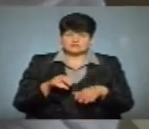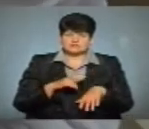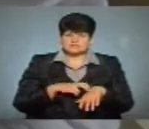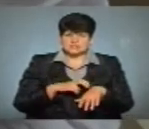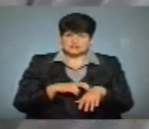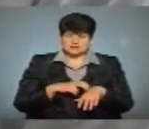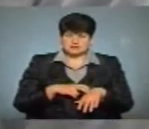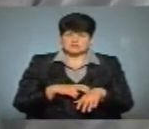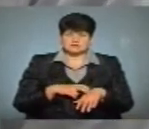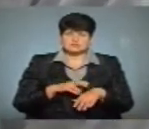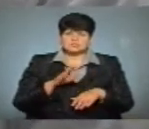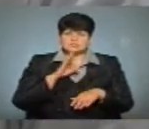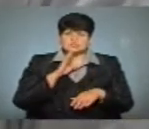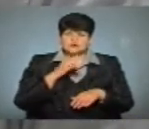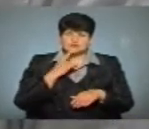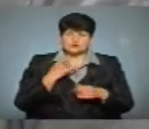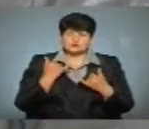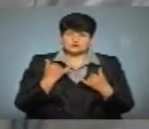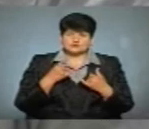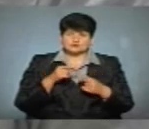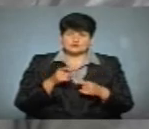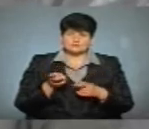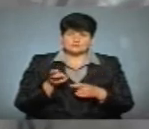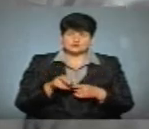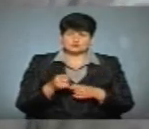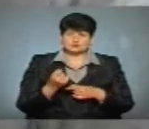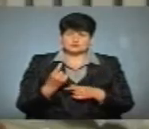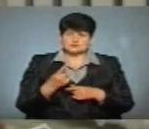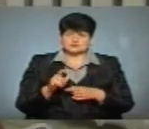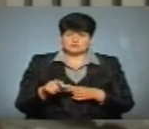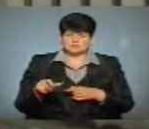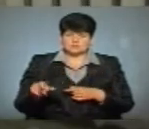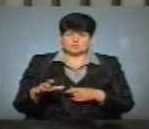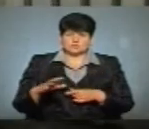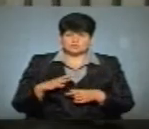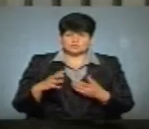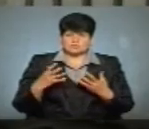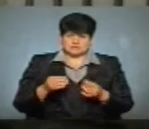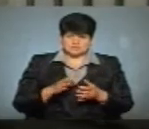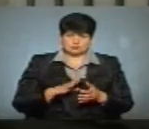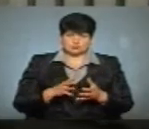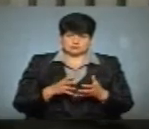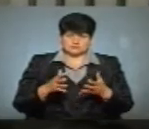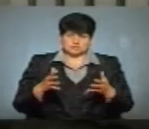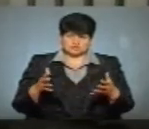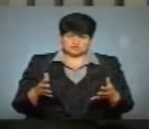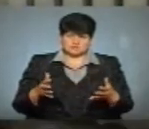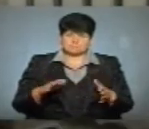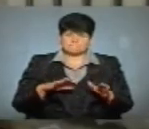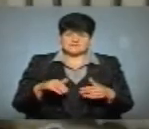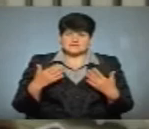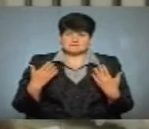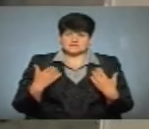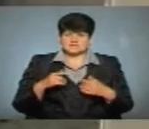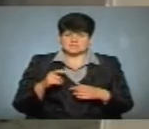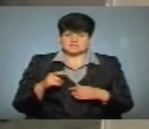Марія Яхніцька. Жінка каже, сьогодні до неї звернулося 11 людей. Бували дні, що було більше. Після вихідних багато